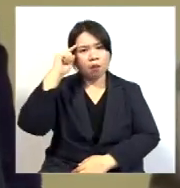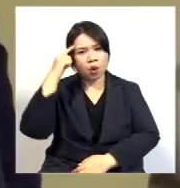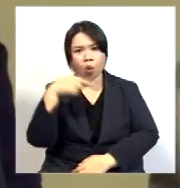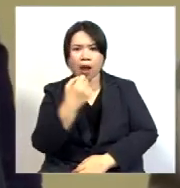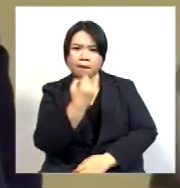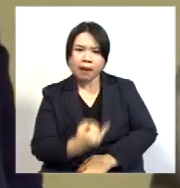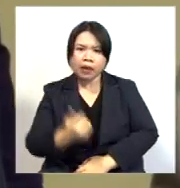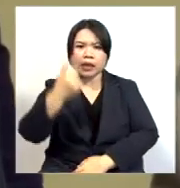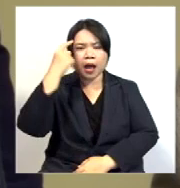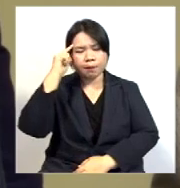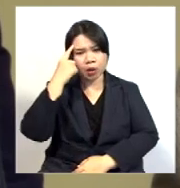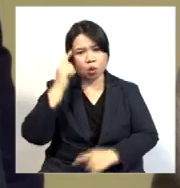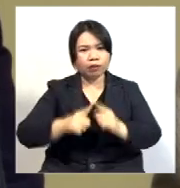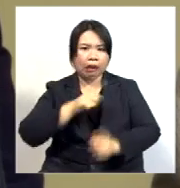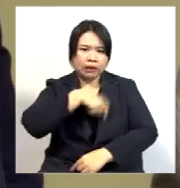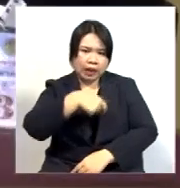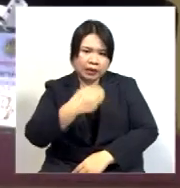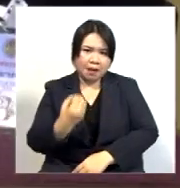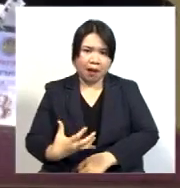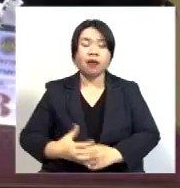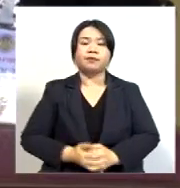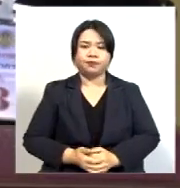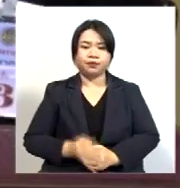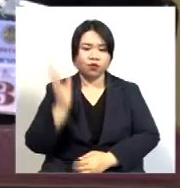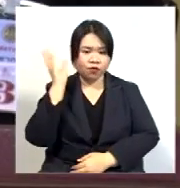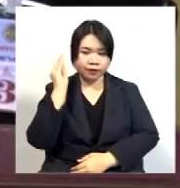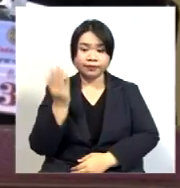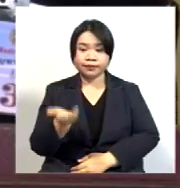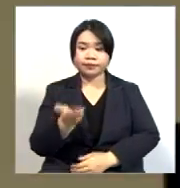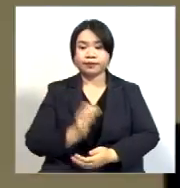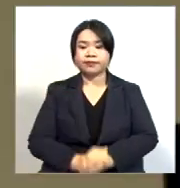ครเป็นผู้แพ้หรือผู้ชนะคดีนะคะฟังประเด็นนี้เพิ่มเติมกันค่ะ